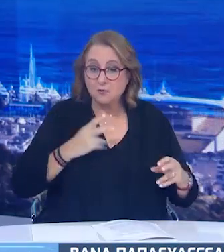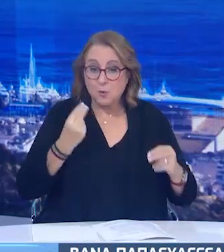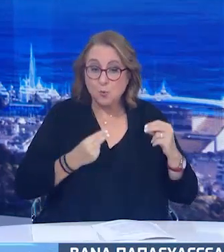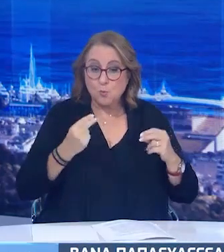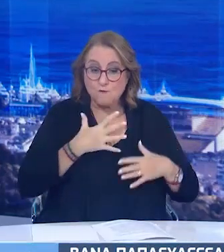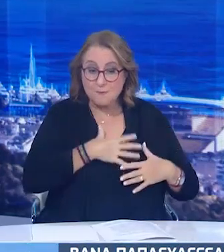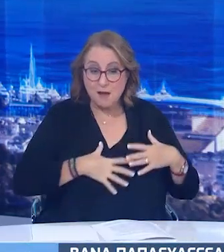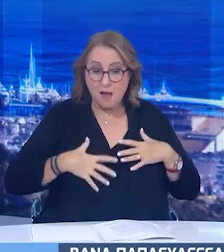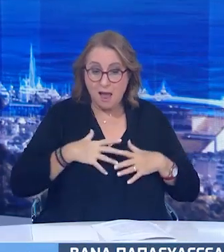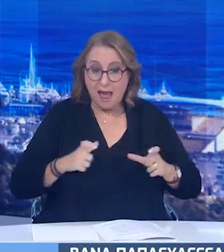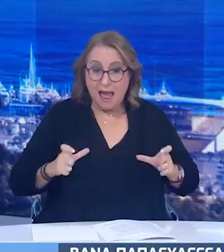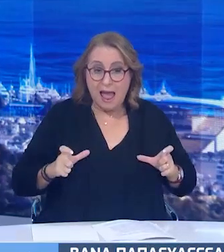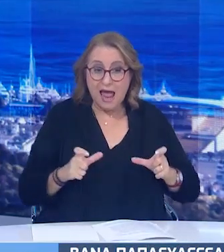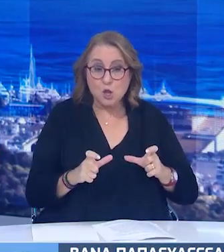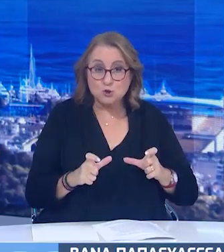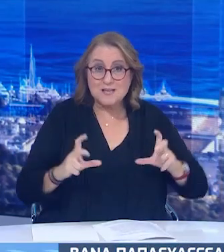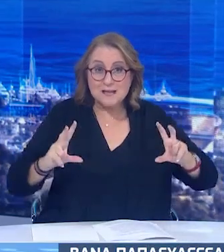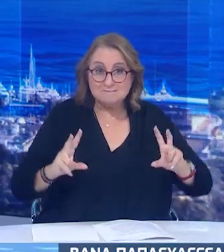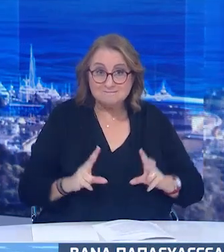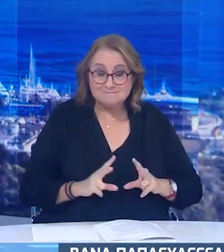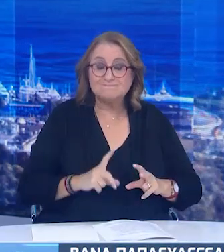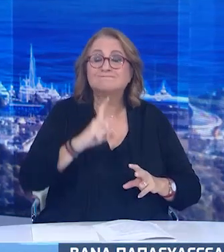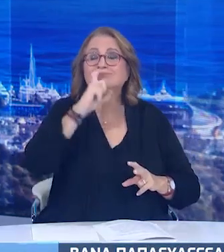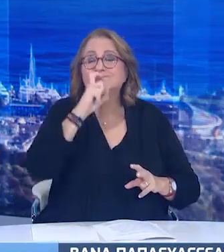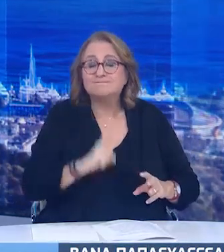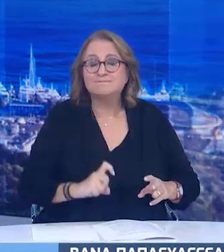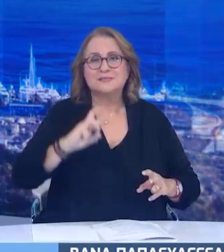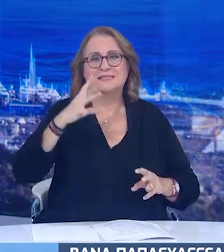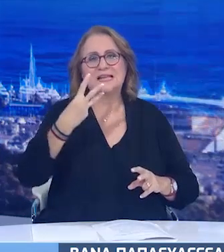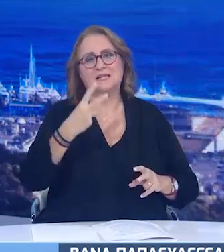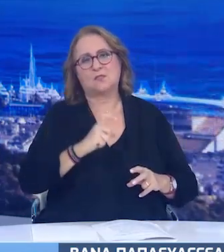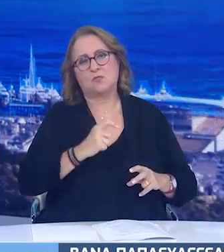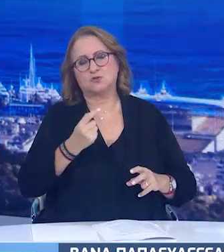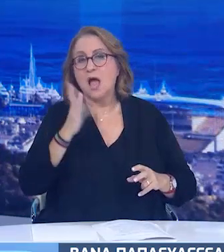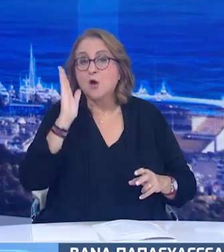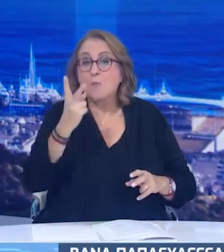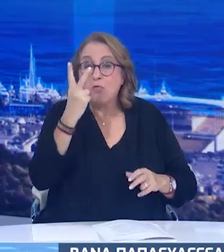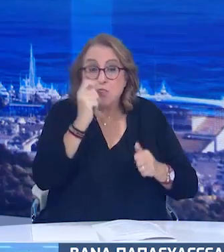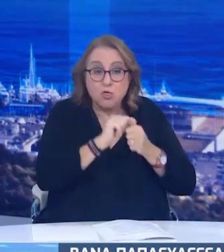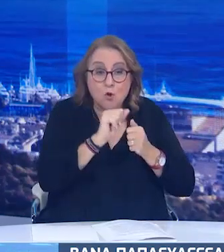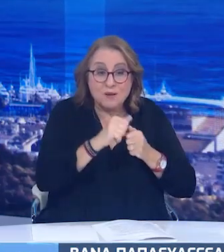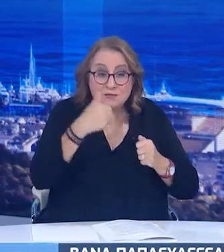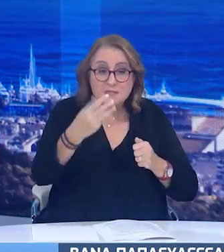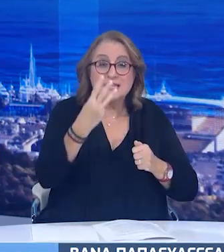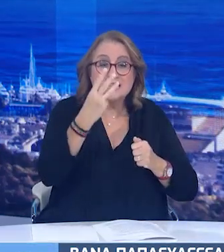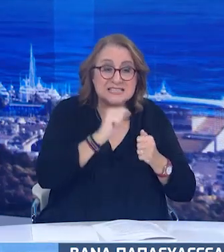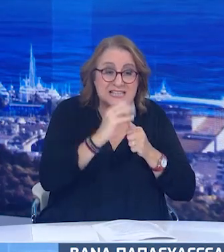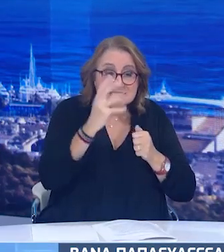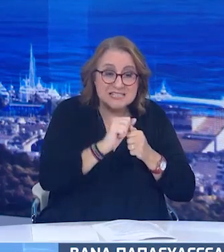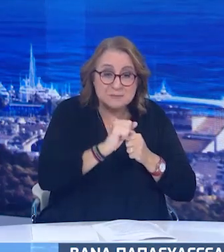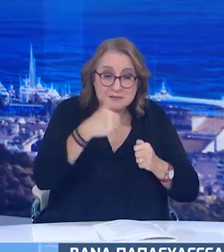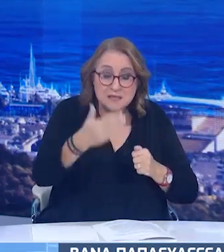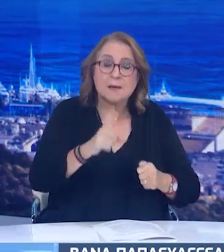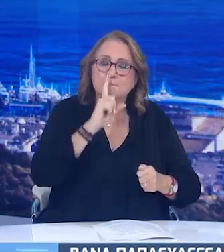εμβολιασμό τους με την τρίτη δόση, η οποία τονίζουμε ότι δεν είναι αναμνηστική, είναι συμπληρωματική. Την χρειάζονται δηλαδή. Τώρα, εάν